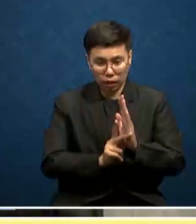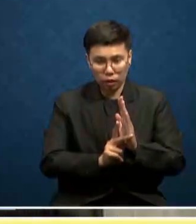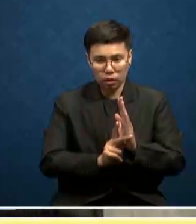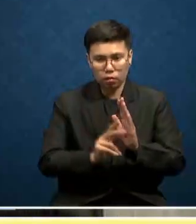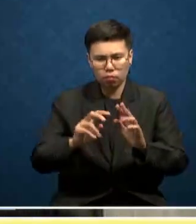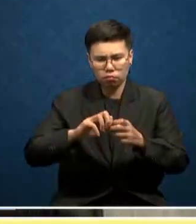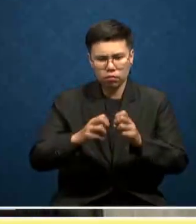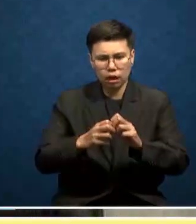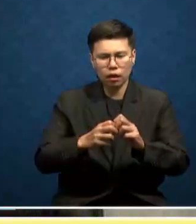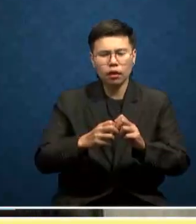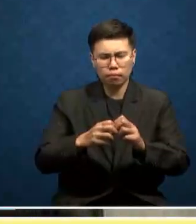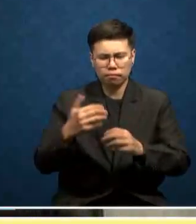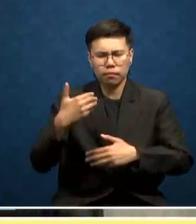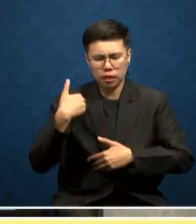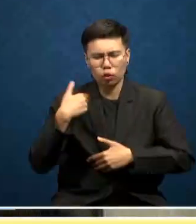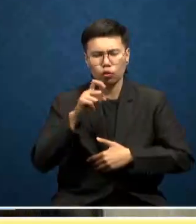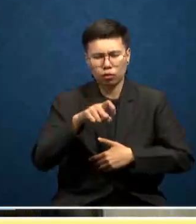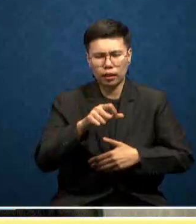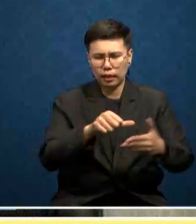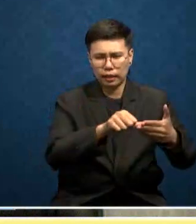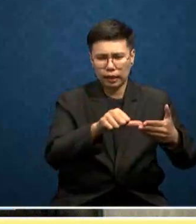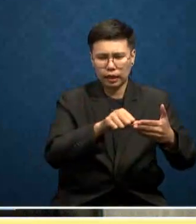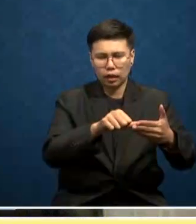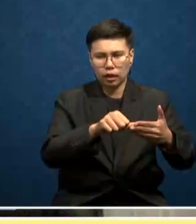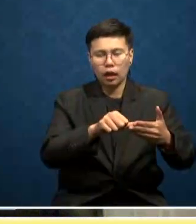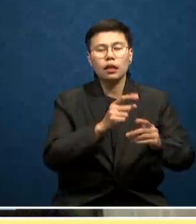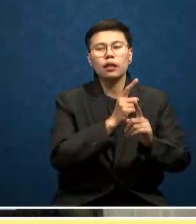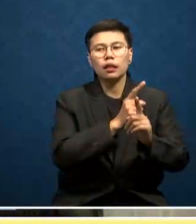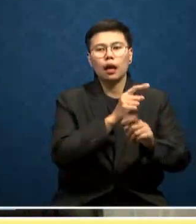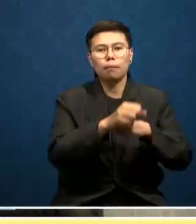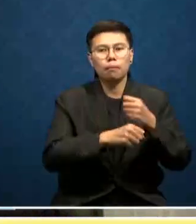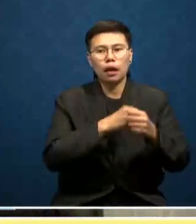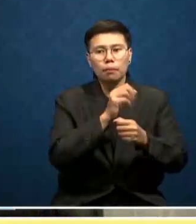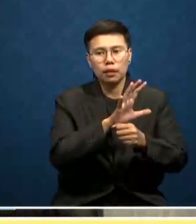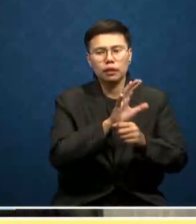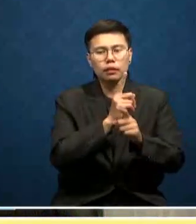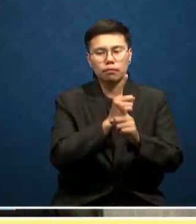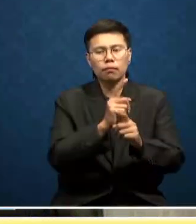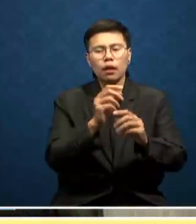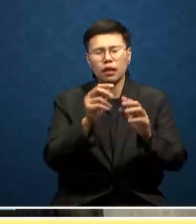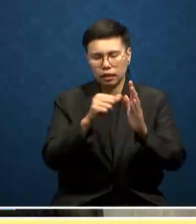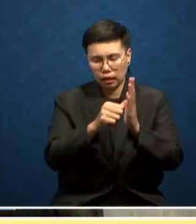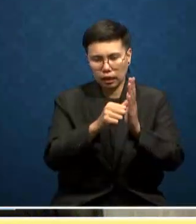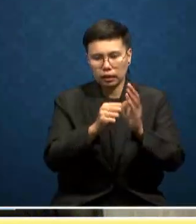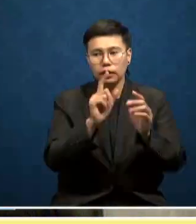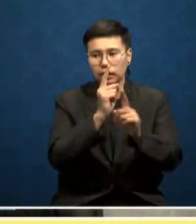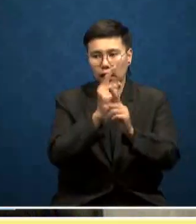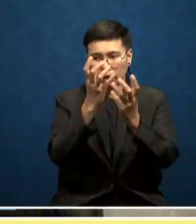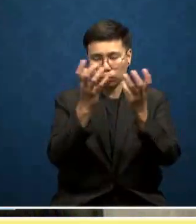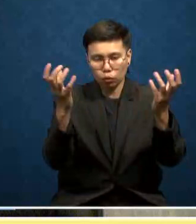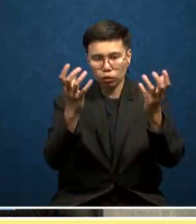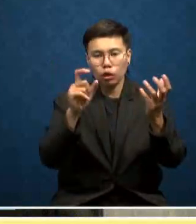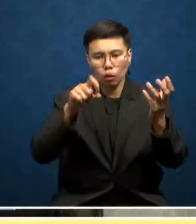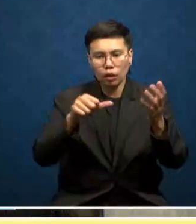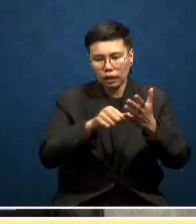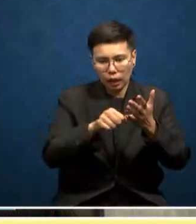ก็ควรที่จะเสนอแก้ไขเพราะว่ากฎหมายใช้5ปีตามรัฐธรรมนูญมาตรา77ก็สามารถที่จะเสนอให้มีการปรับแก้ไ